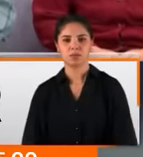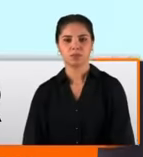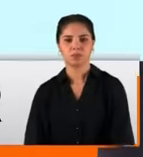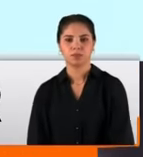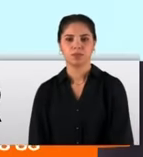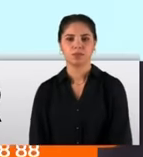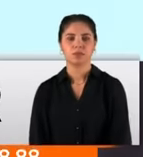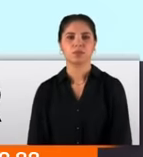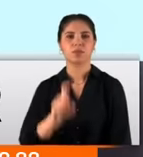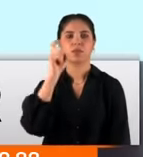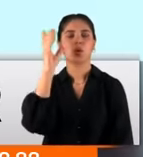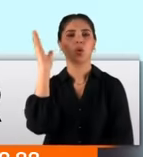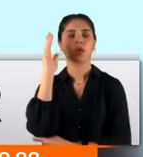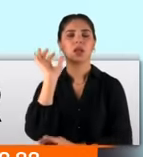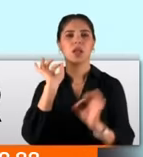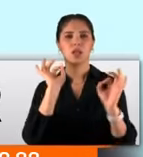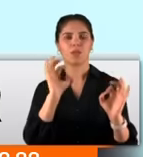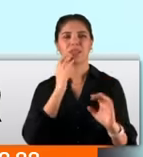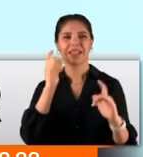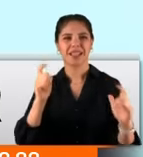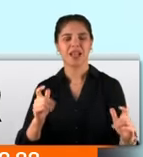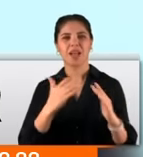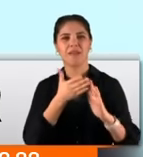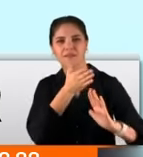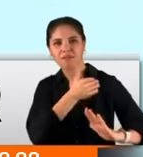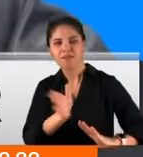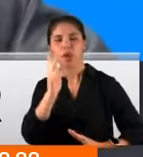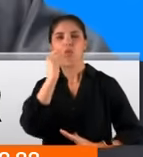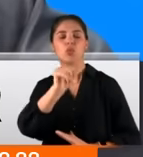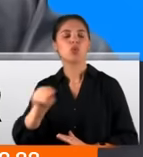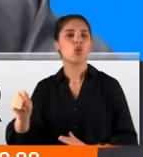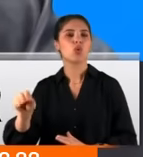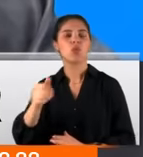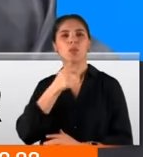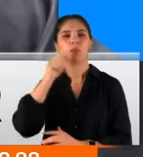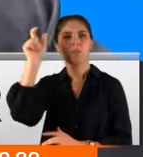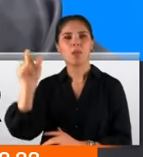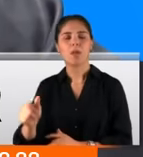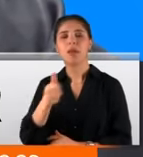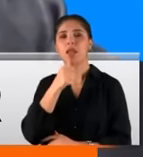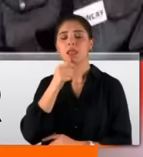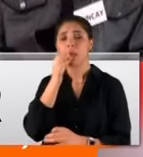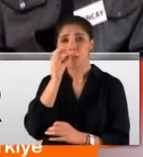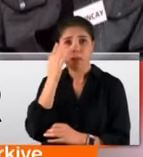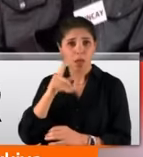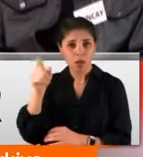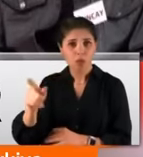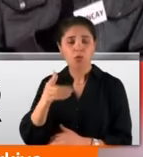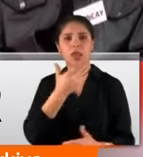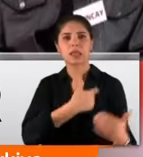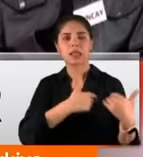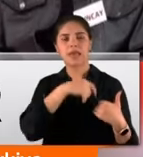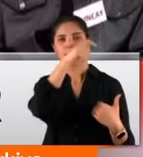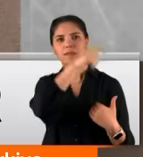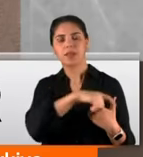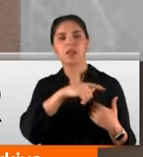demiş. 9 Kasım günü Sakarya'daki evinden ayrılan 3 çocuk babası Erdal Sakız'dan uzun bir süre haber alamayan sevgilisi soluğu Müge